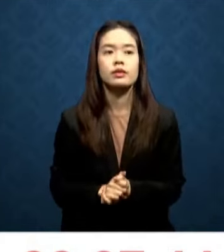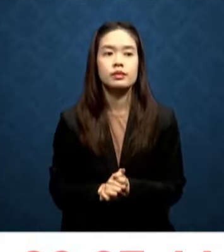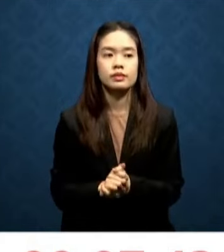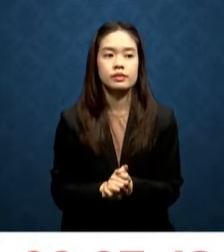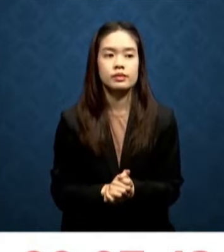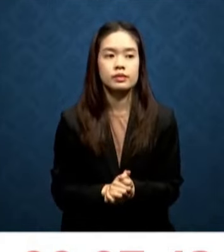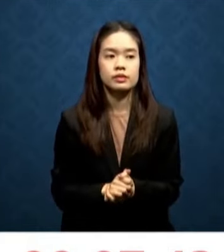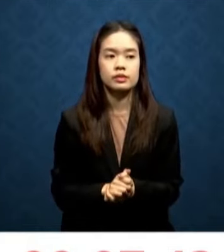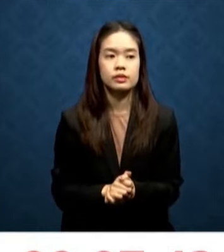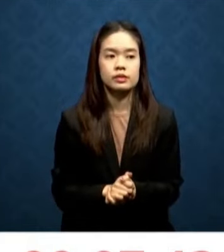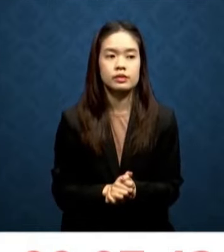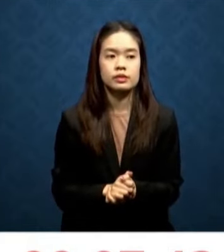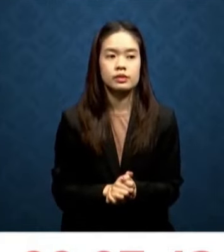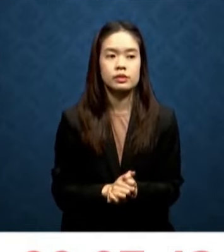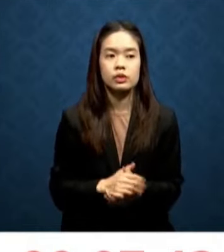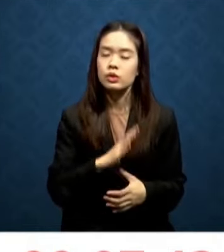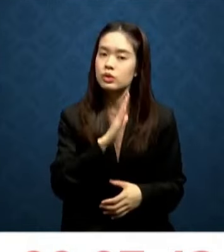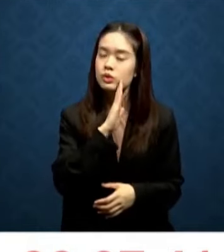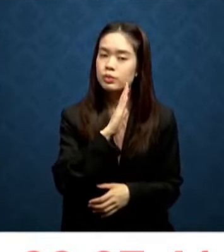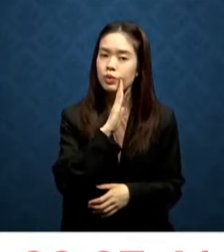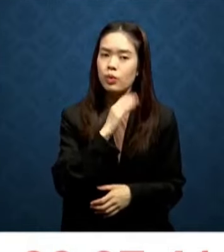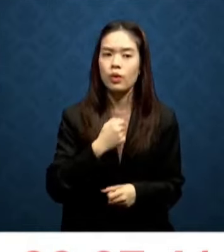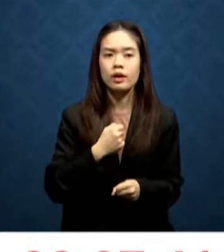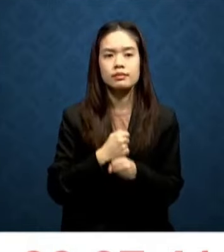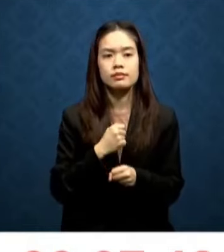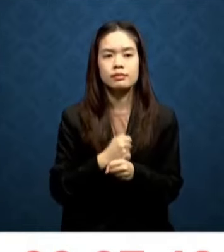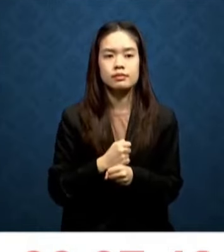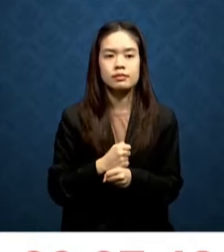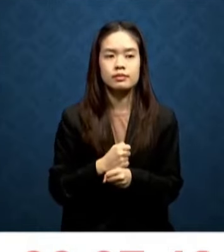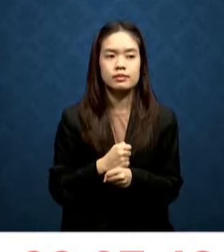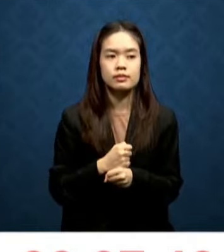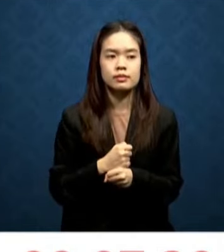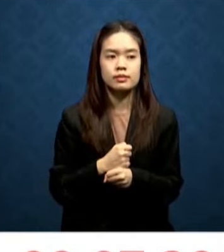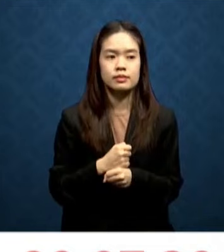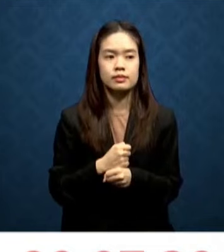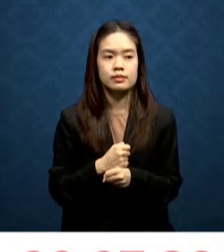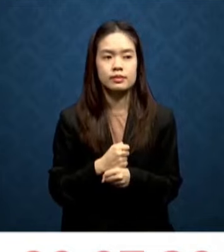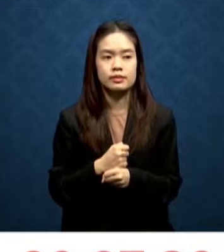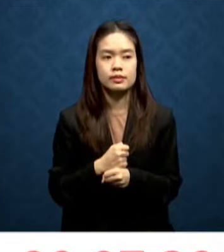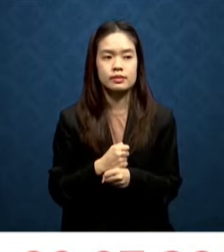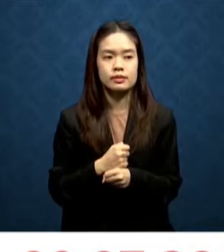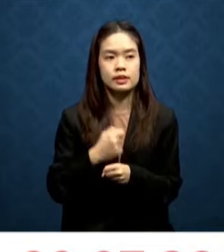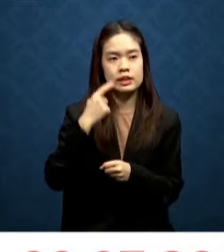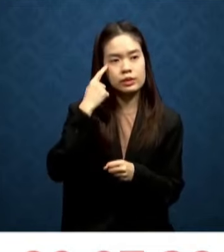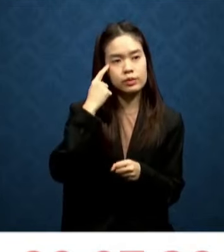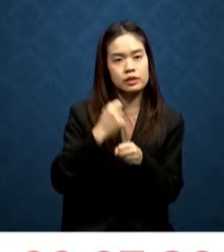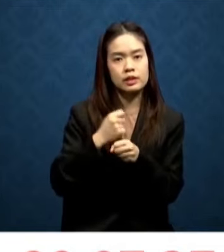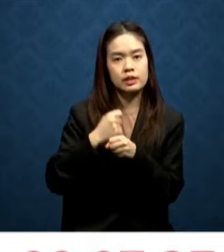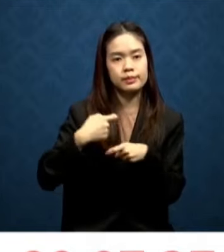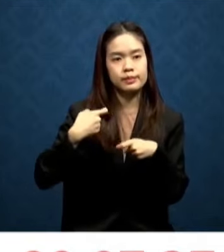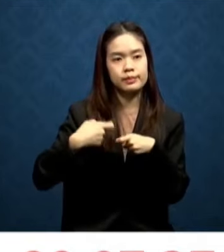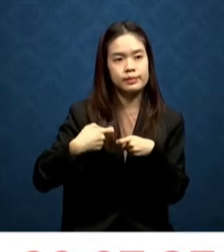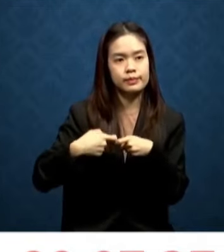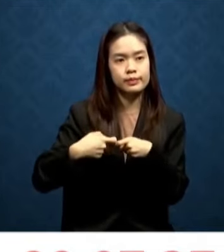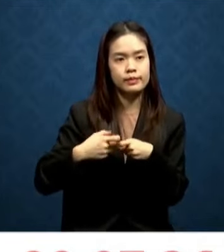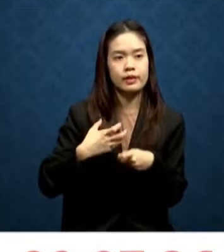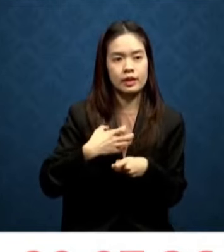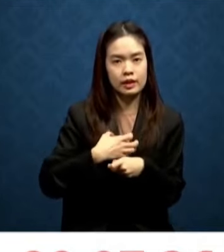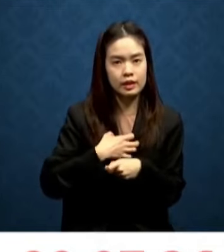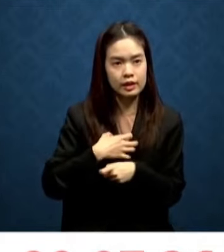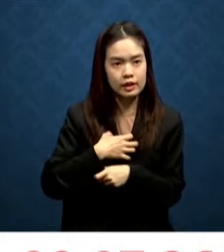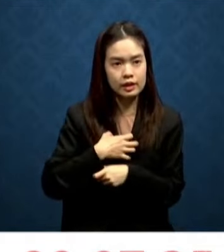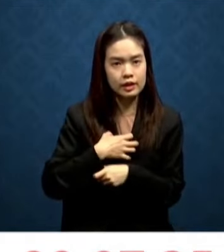ฉะนั้นถ้าเราไม่เทคแอคชั่นใดๆซะเลยก็อาจจะคงจะไม่ใช่นะครับก็เลยคิดว่า